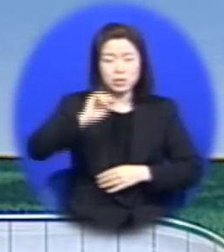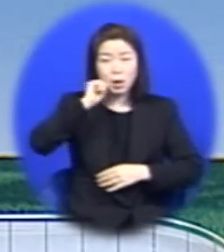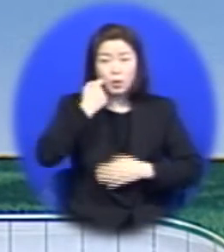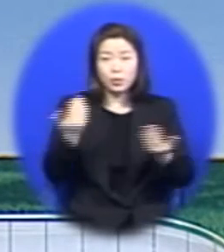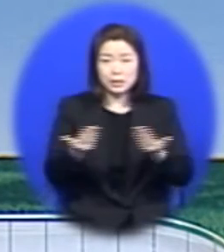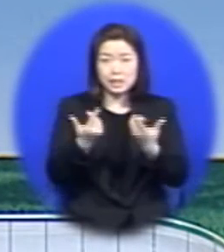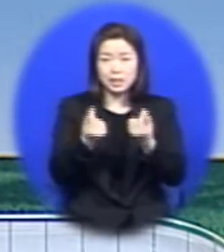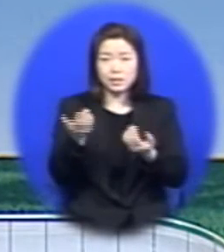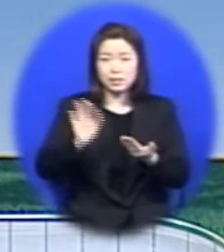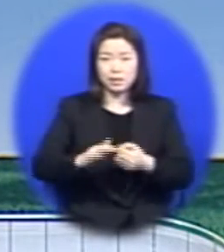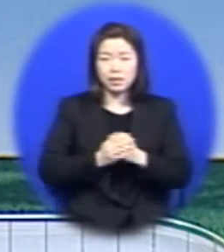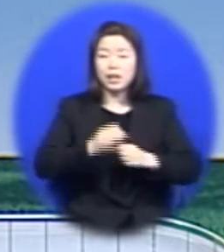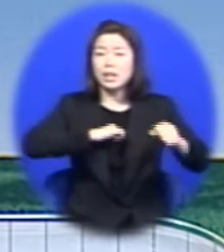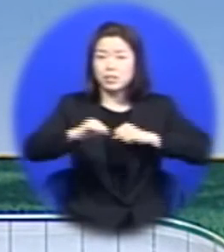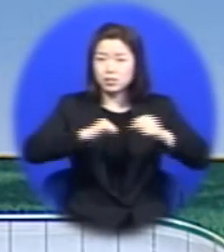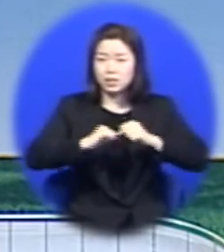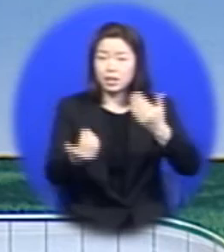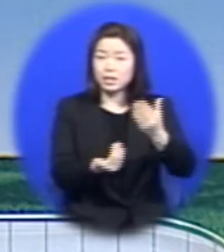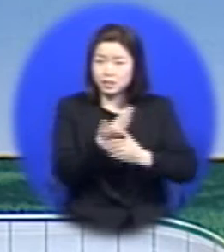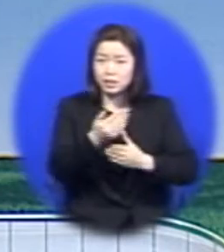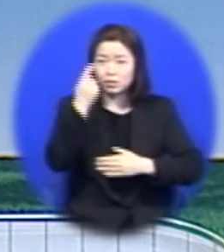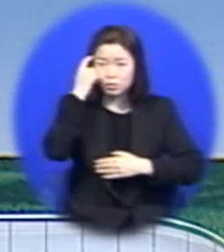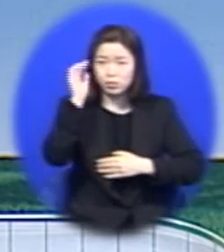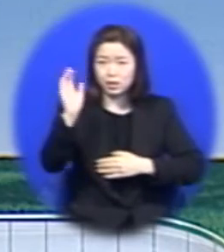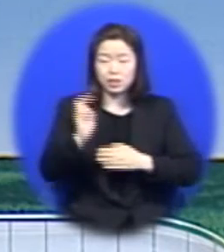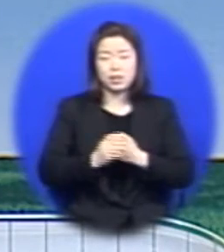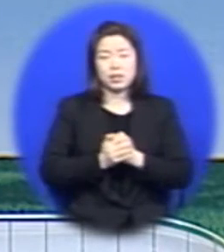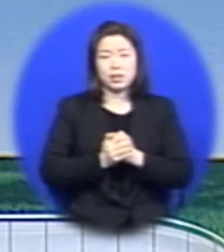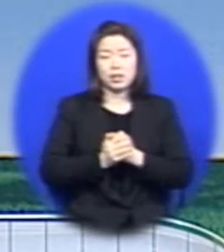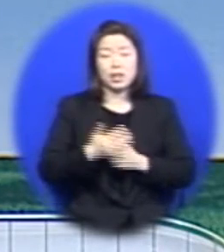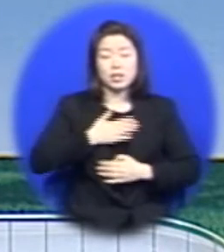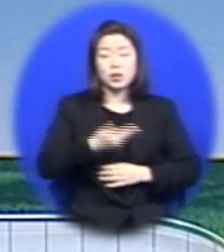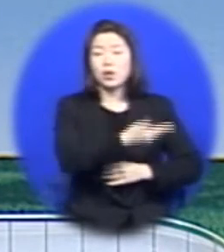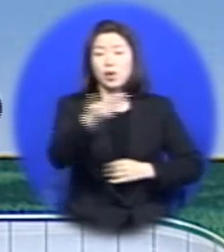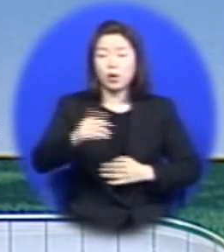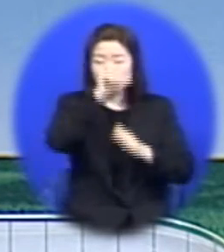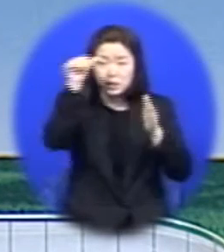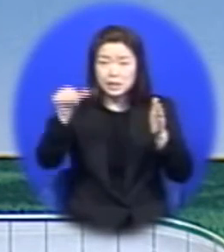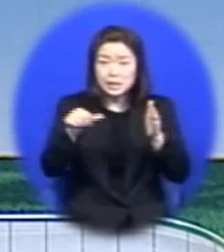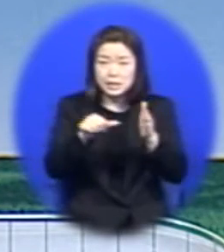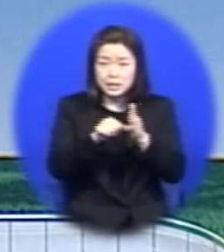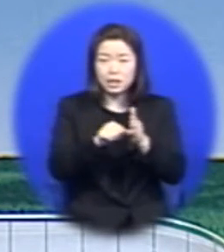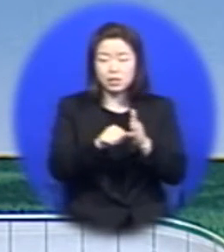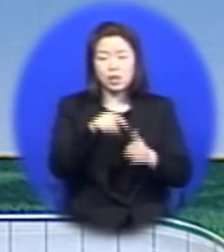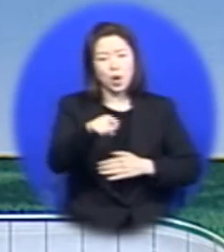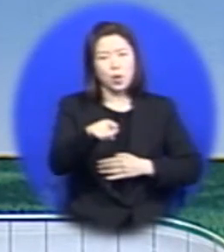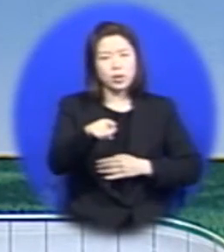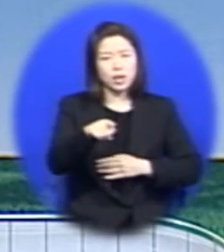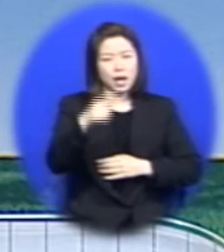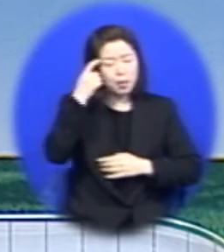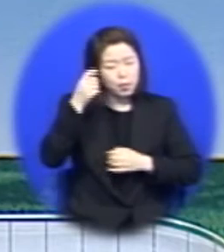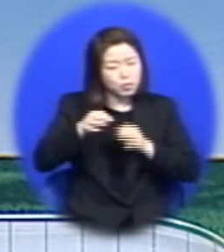같은데 역사가 일어나요. 저는 여러분들이 여러분의 인생을 바로 여기에 걸어보기를 원하는